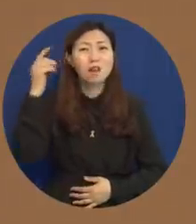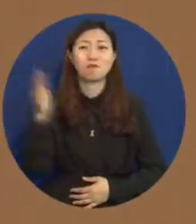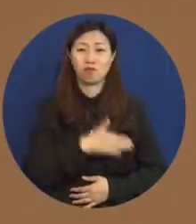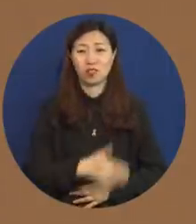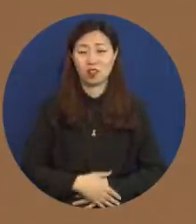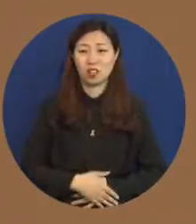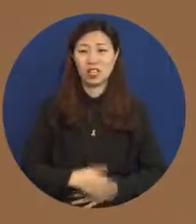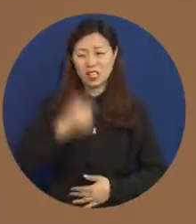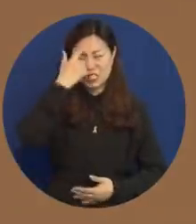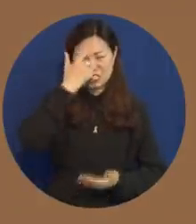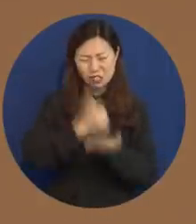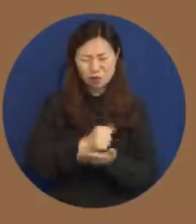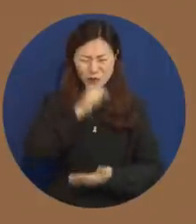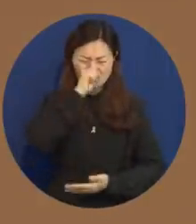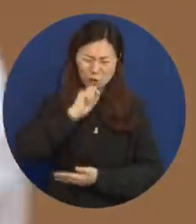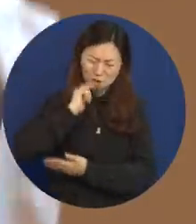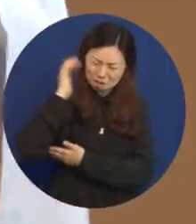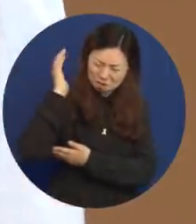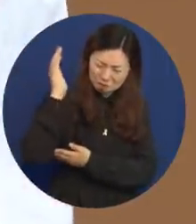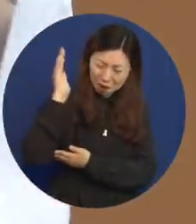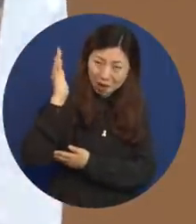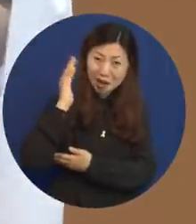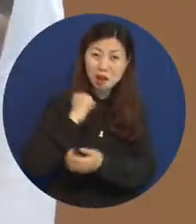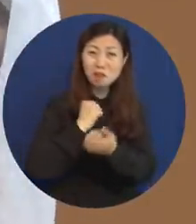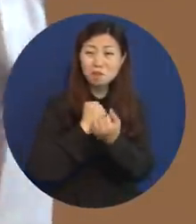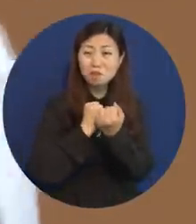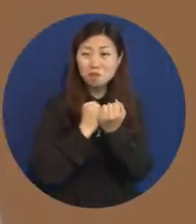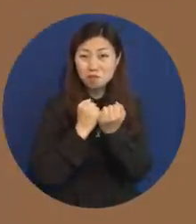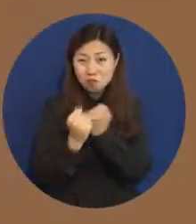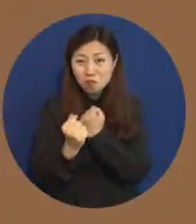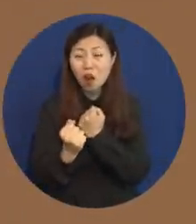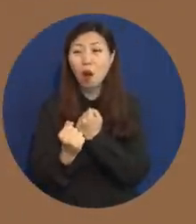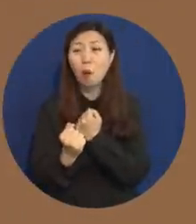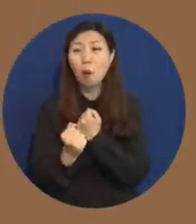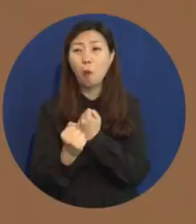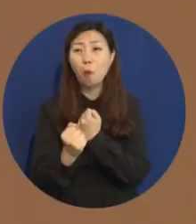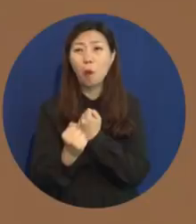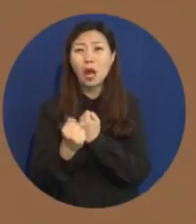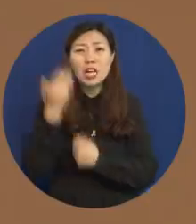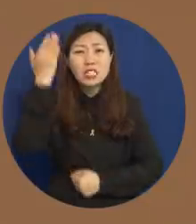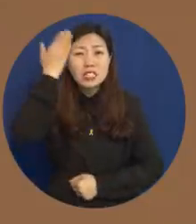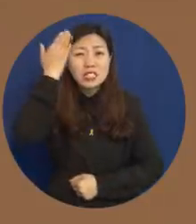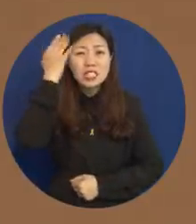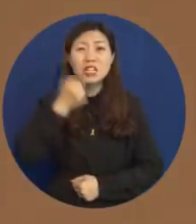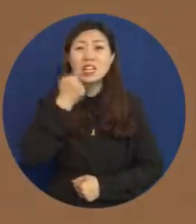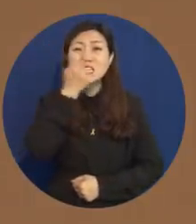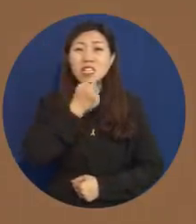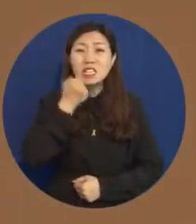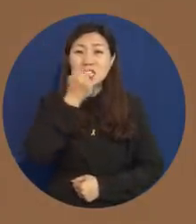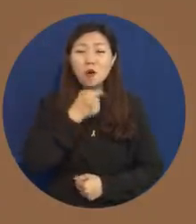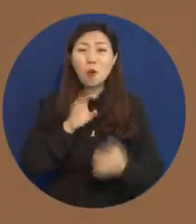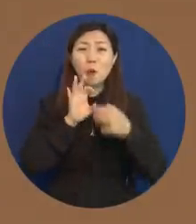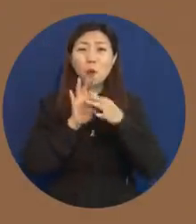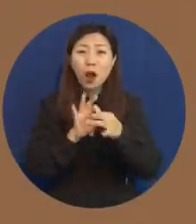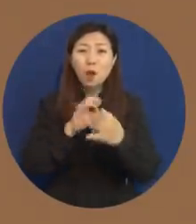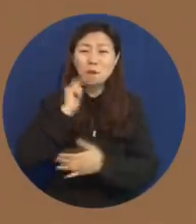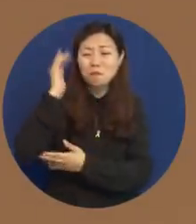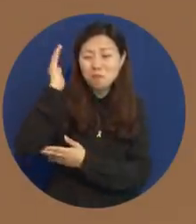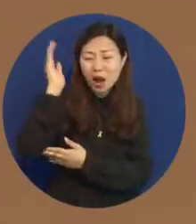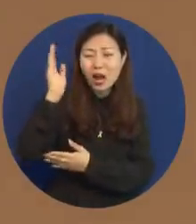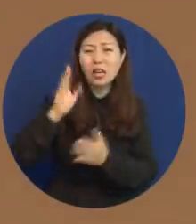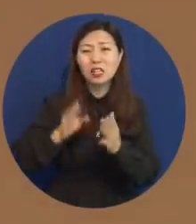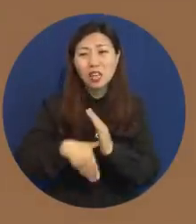스님이 아무리 좋은 얘기를 해도 이 지식과 이론에 관계되는 얘기를